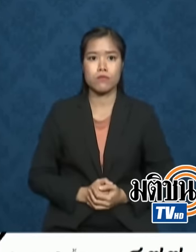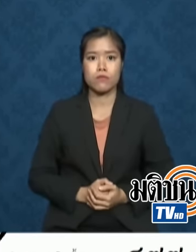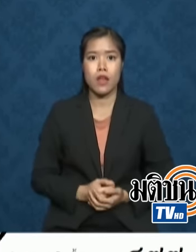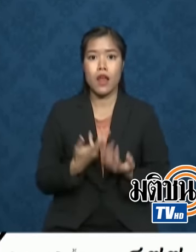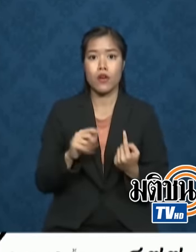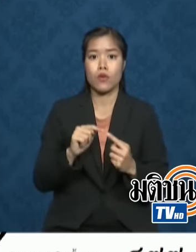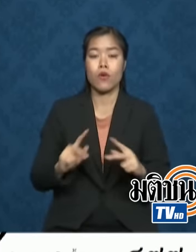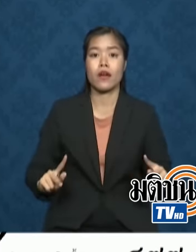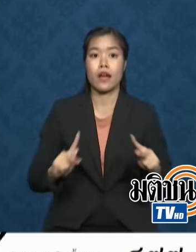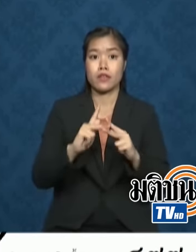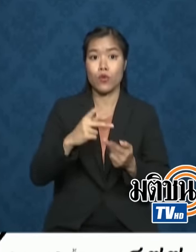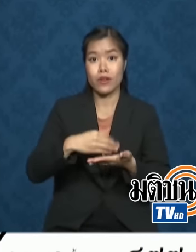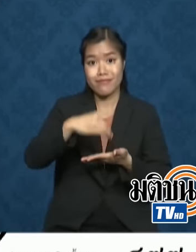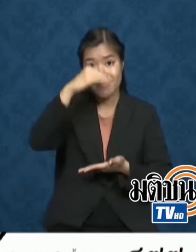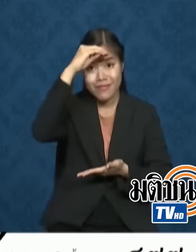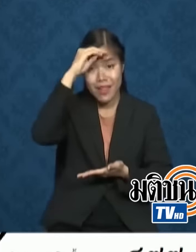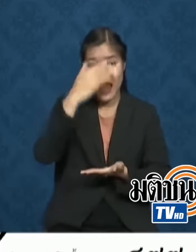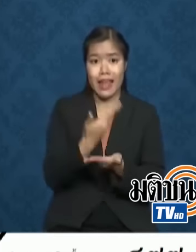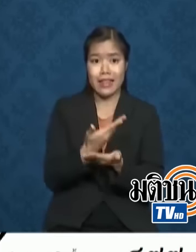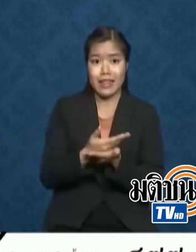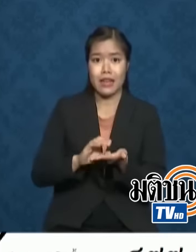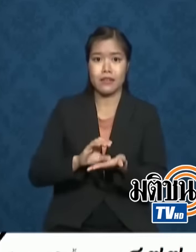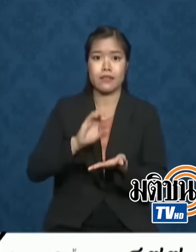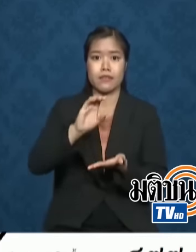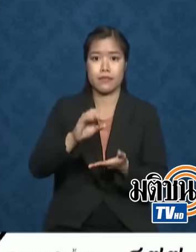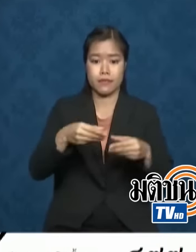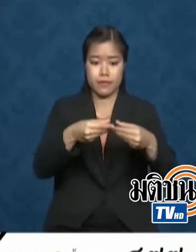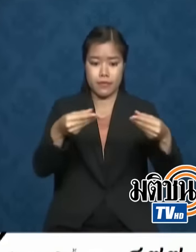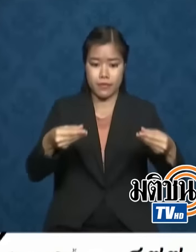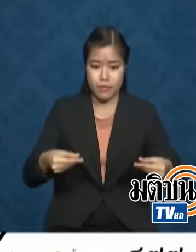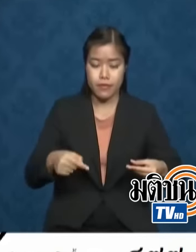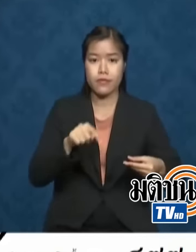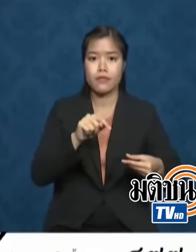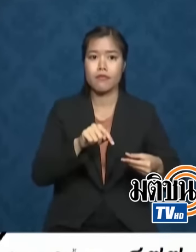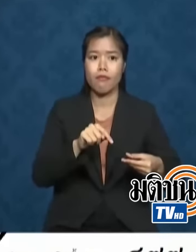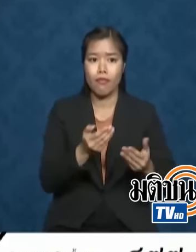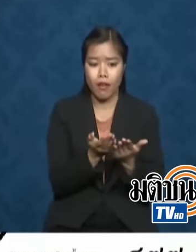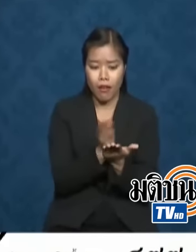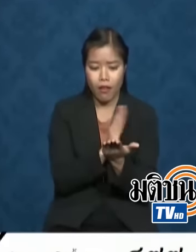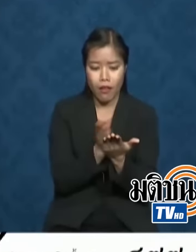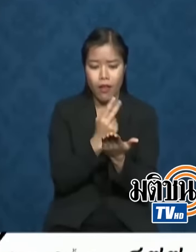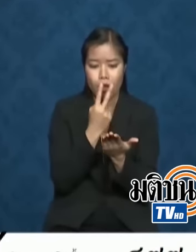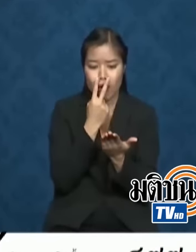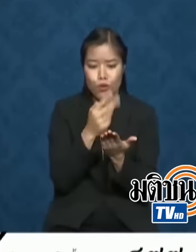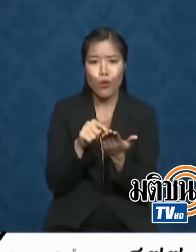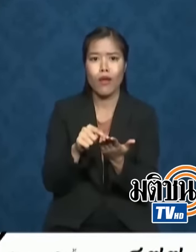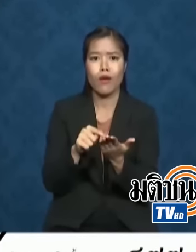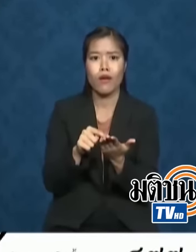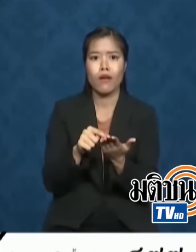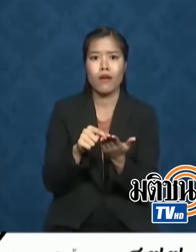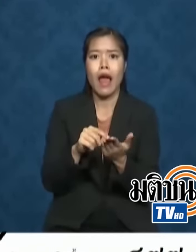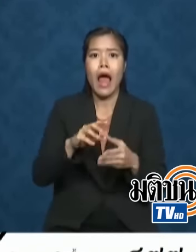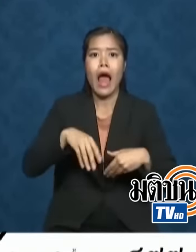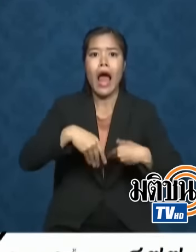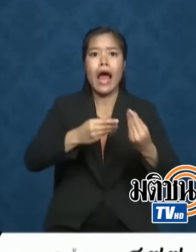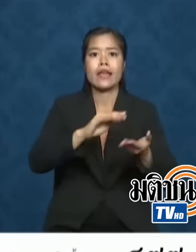ในวันนี้นั่นก็คือในงบประมาณศึกษาธิการทั้งเล่มมันไม่มีเรื่องของเครื่องฟอกอากาศให้กับโรงเรียน